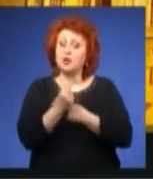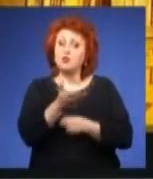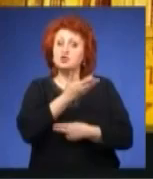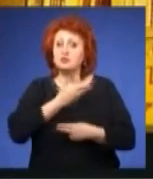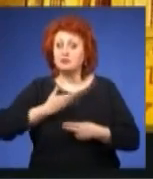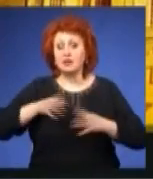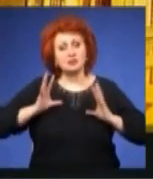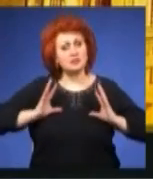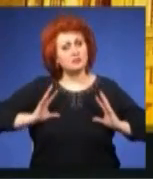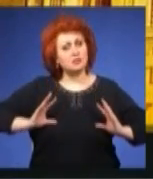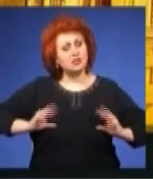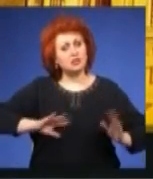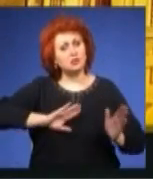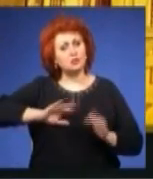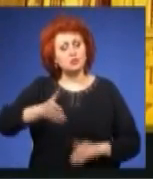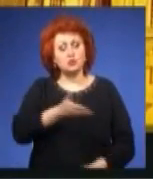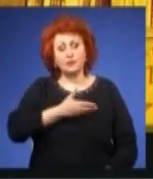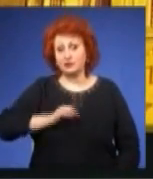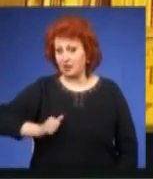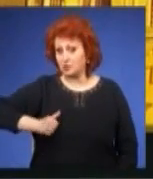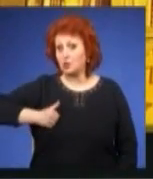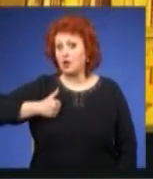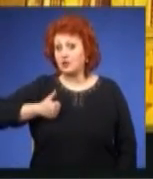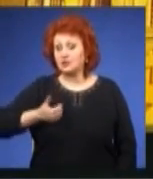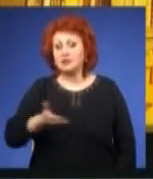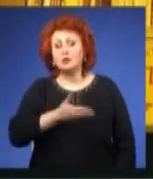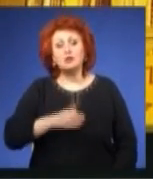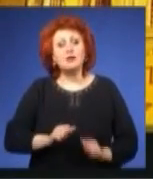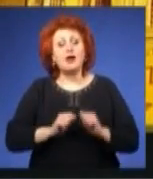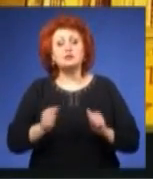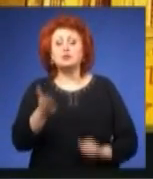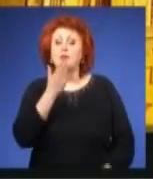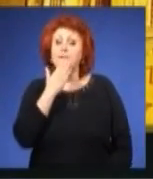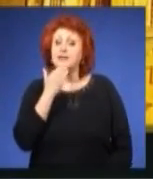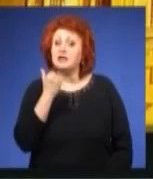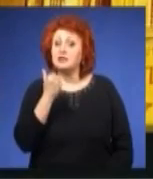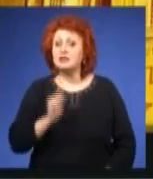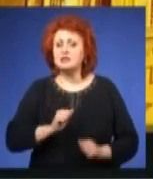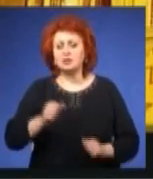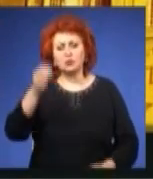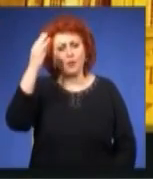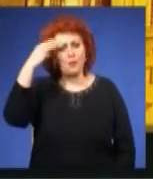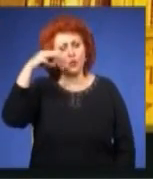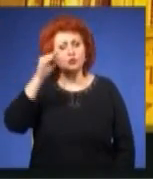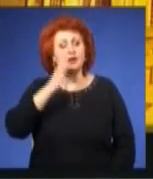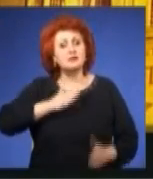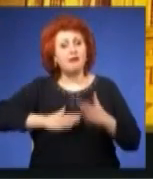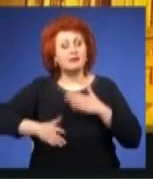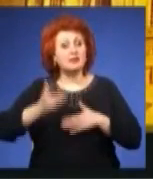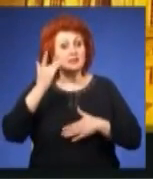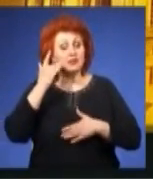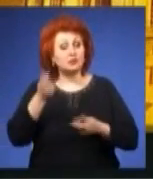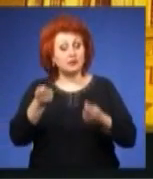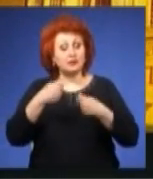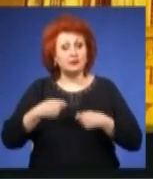нас смирению и истребил нашу гордыню. И тогда мы откроем Его милость, мы откроем Его мудрость, Его радость,